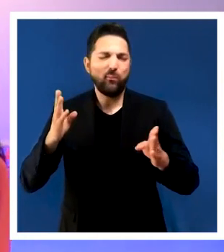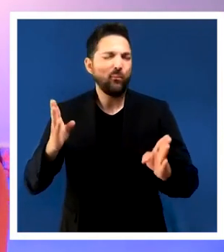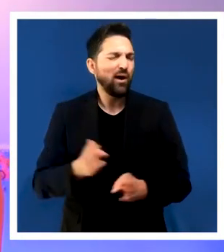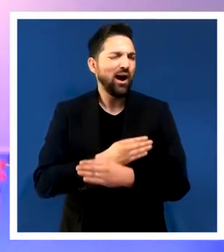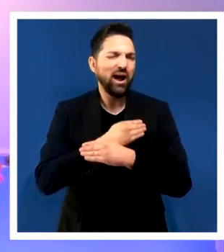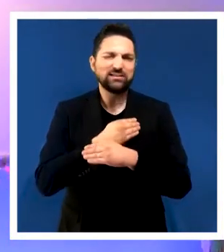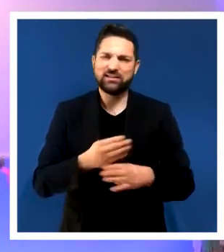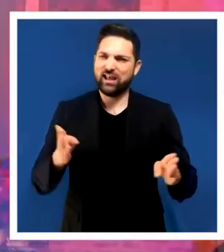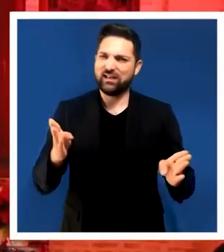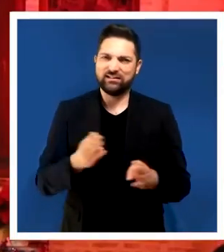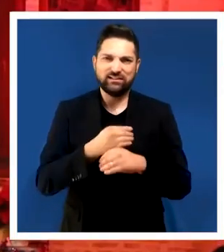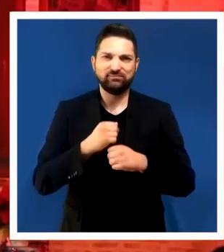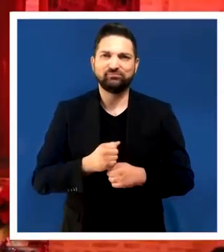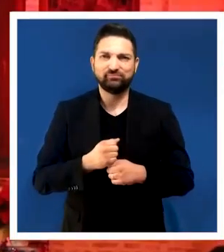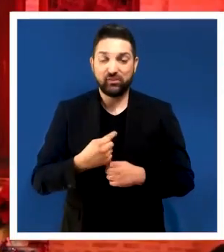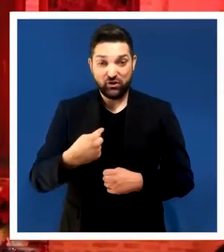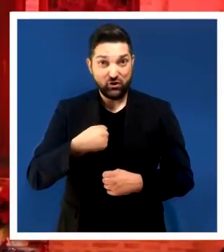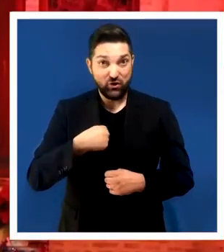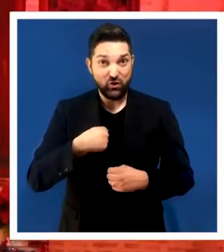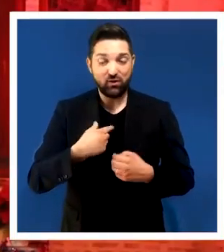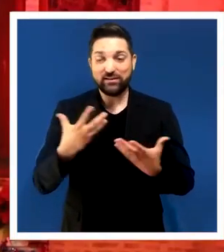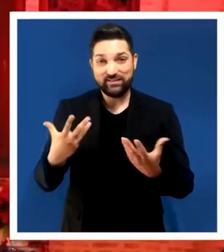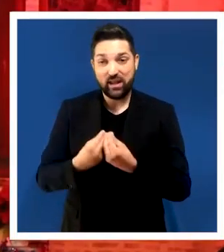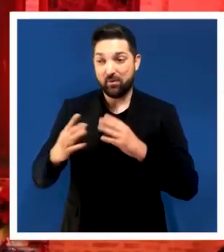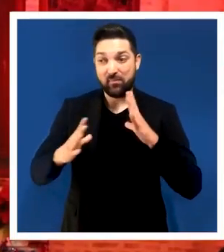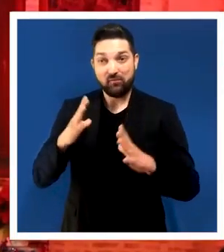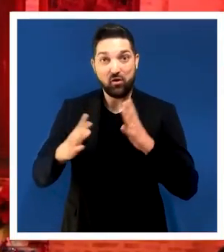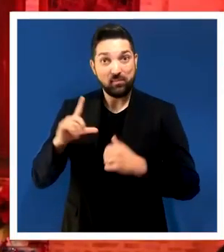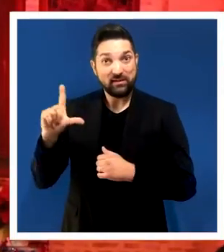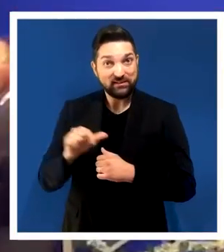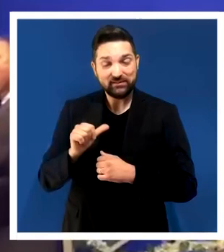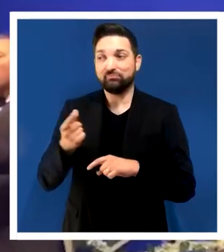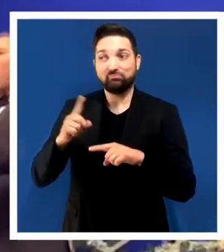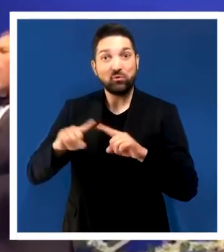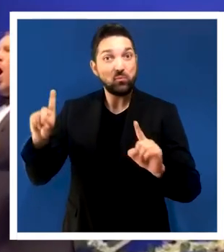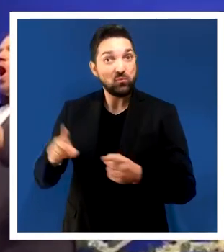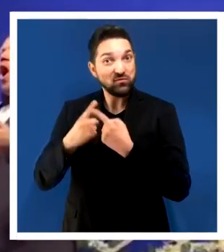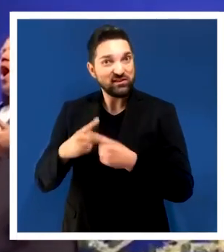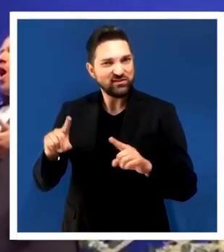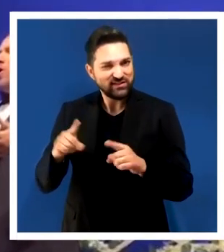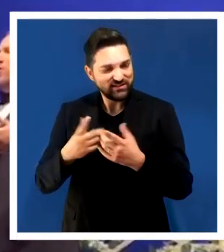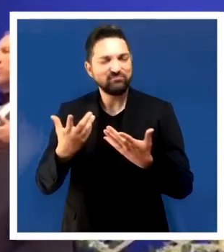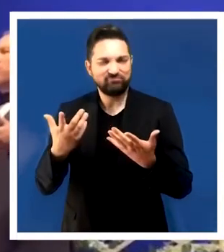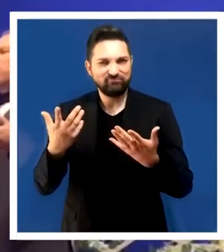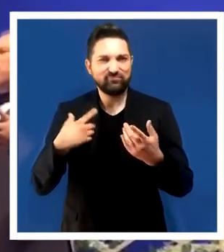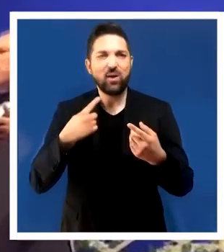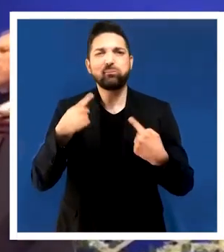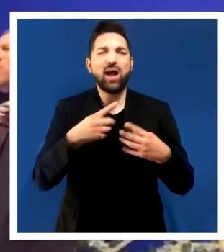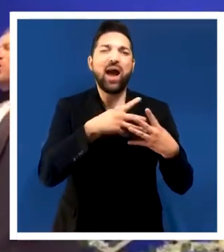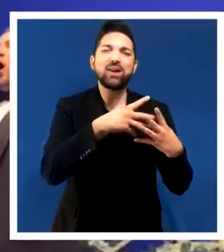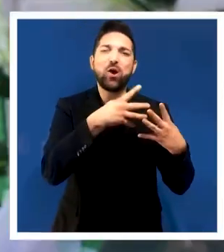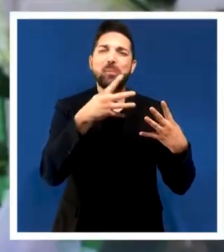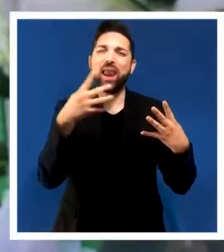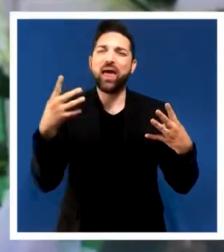brano strumentale. La sottoscritta, assieme ai performer LIS e ai musicisti, percorrerà questo